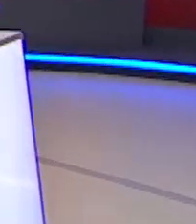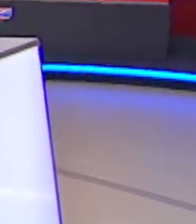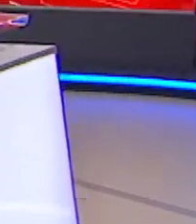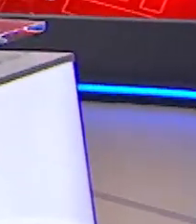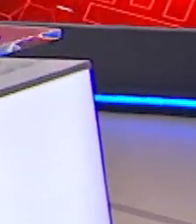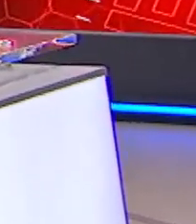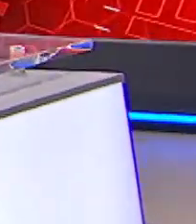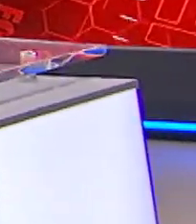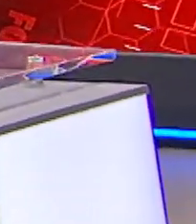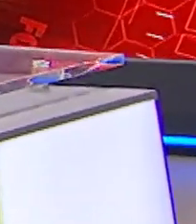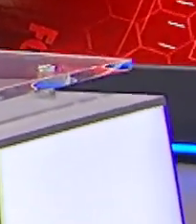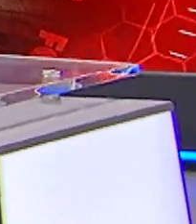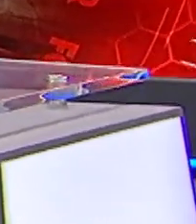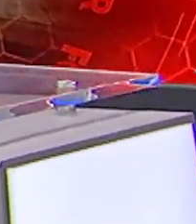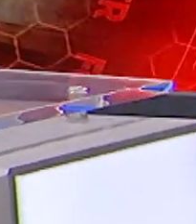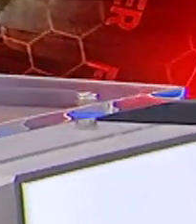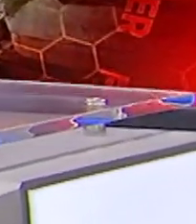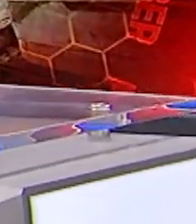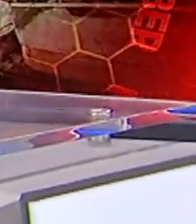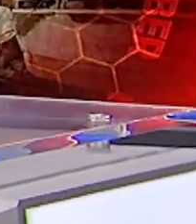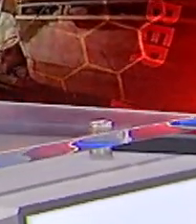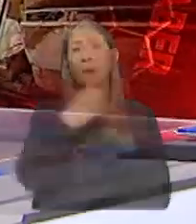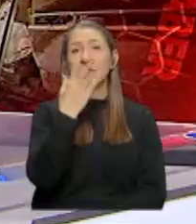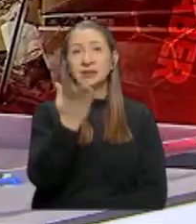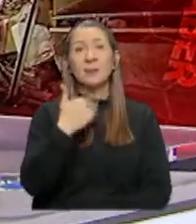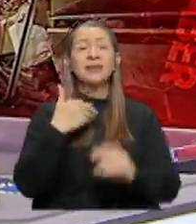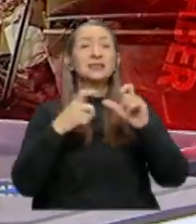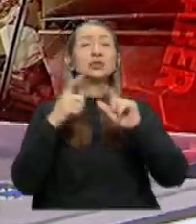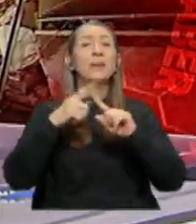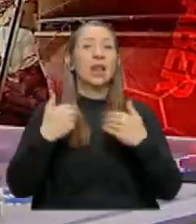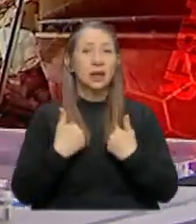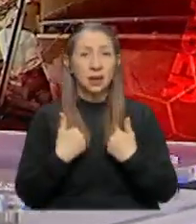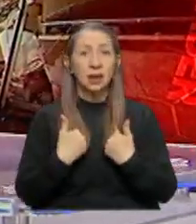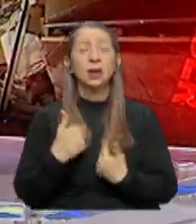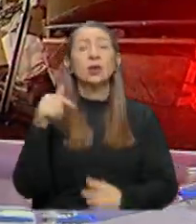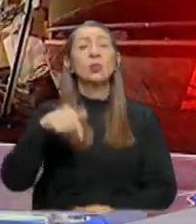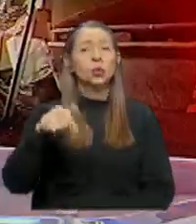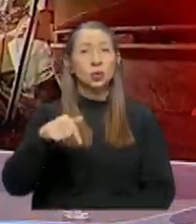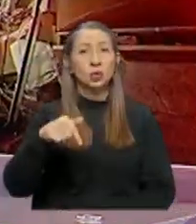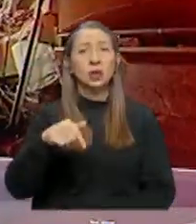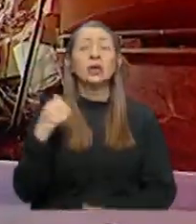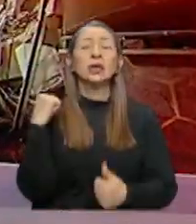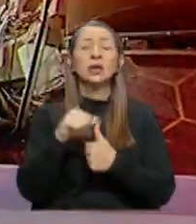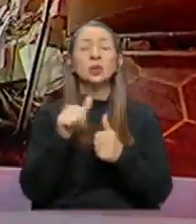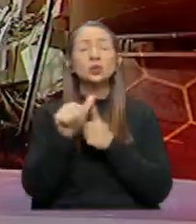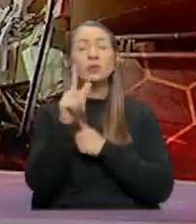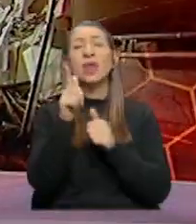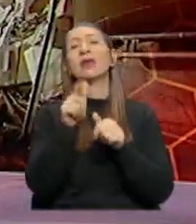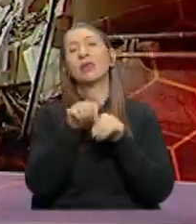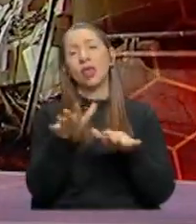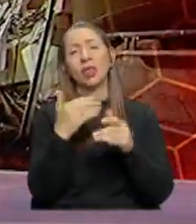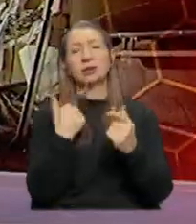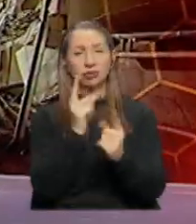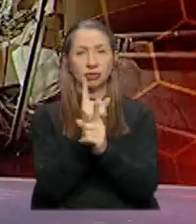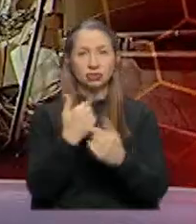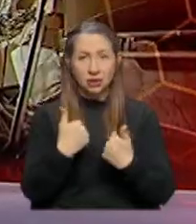8 Şubat 2023 Çarşamba saat 19. Fox Ana Haber'desiniz. Ben Selçuk Tepeli. Efendim bugün yine uzun bir yayınla